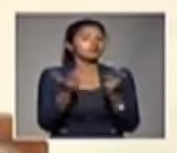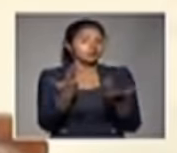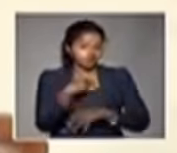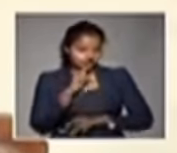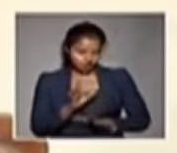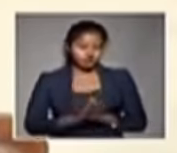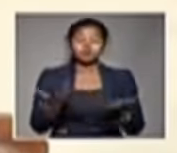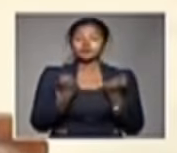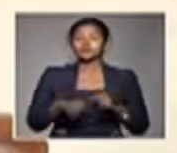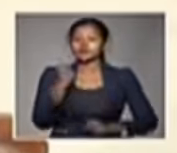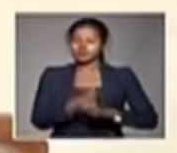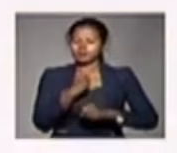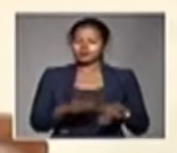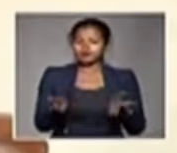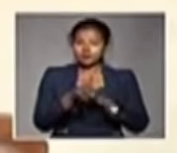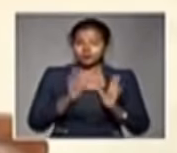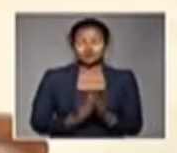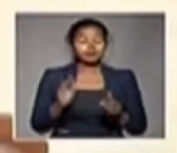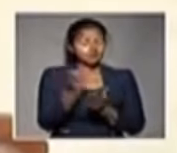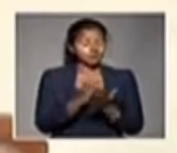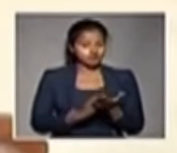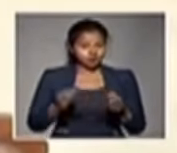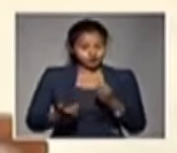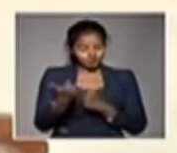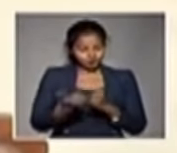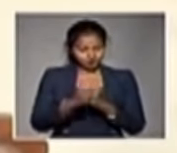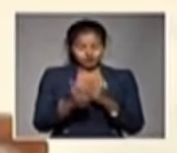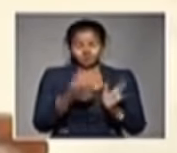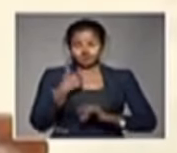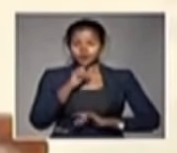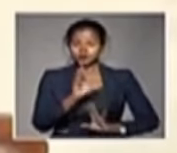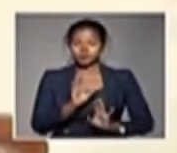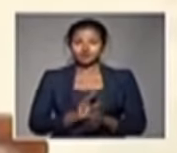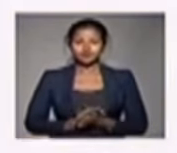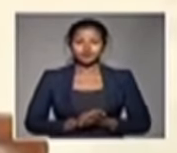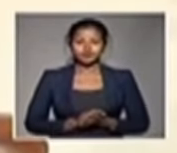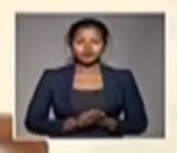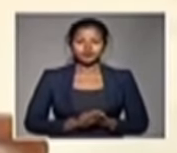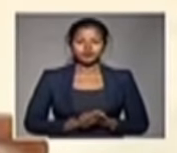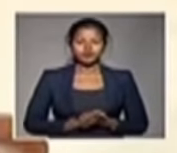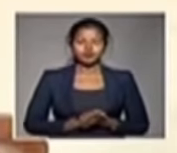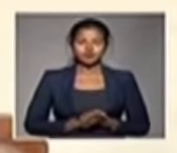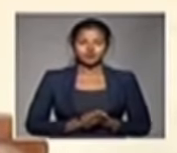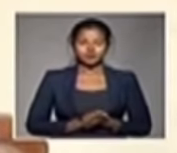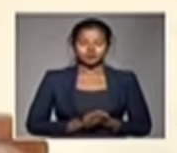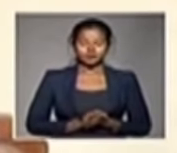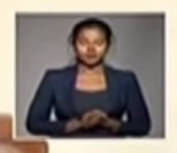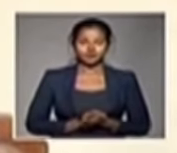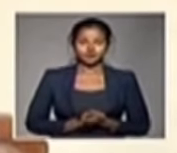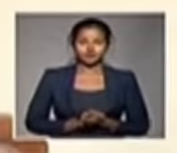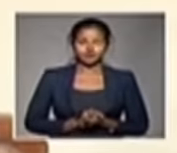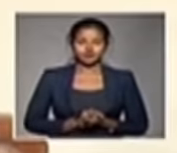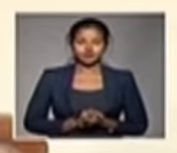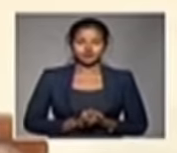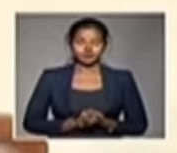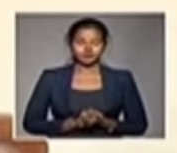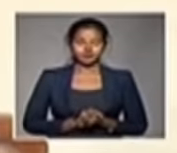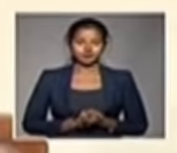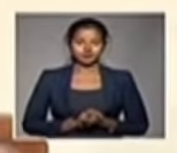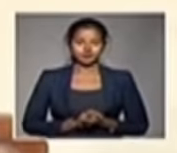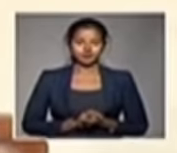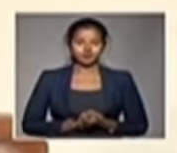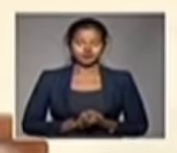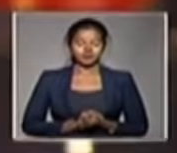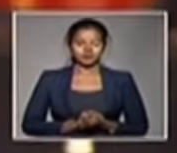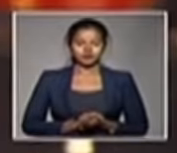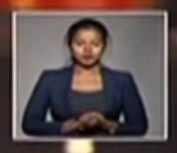the government to expedite the implementation of a new constitution. සම්මත කර ගැනීමට ඉතා ඉක්මනින් කටයුතු කරන්න ඇති අපි